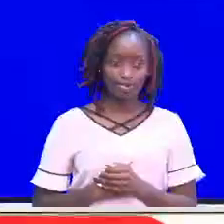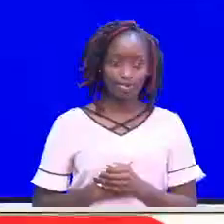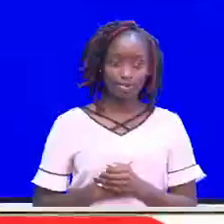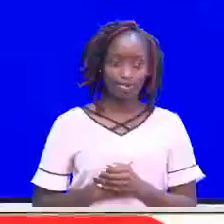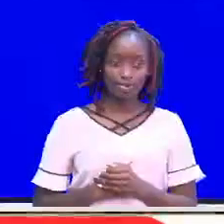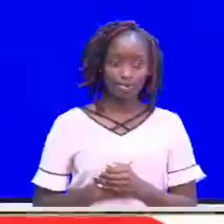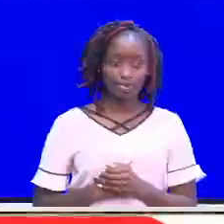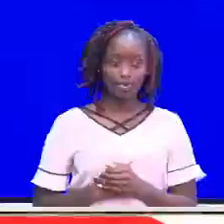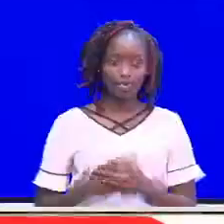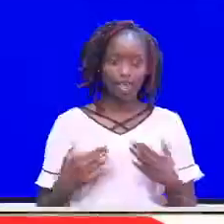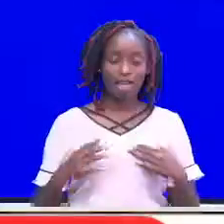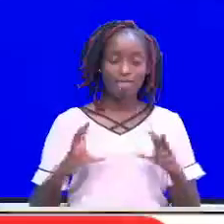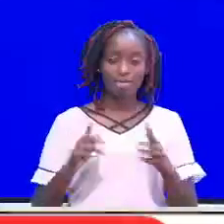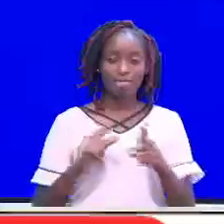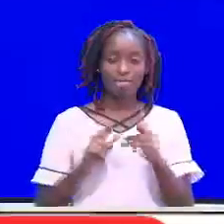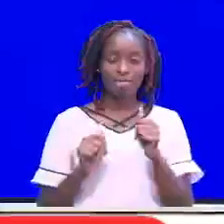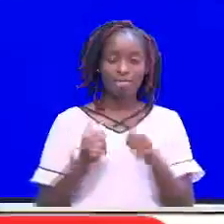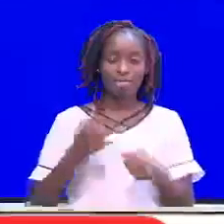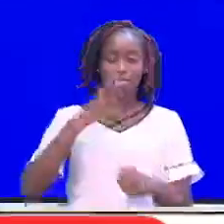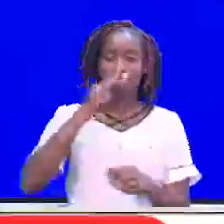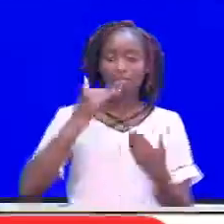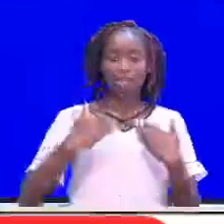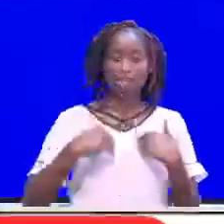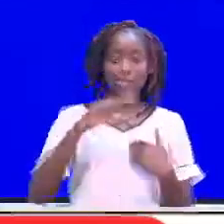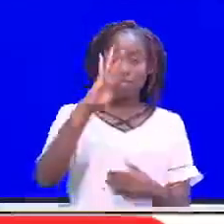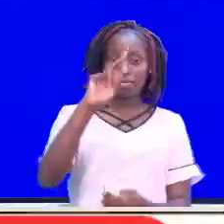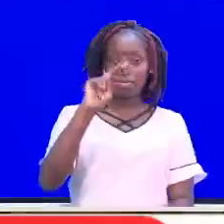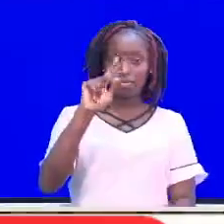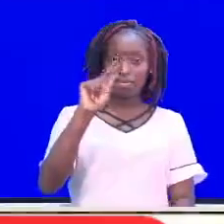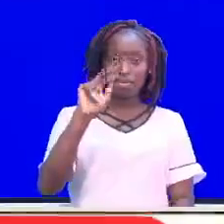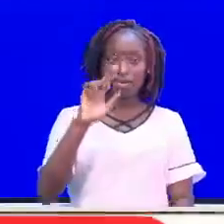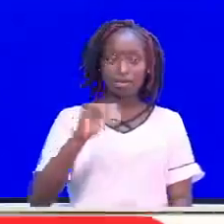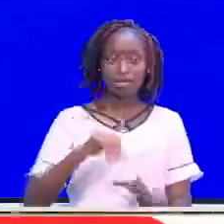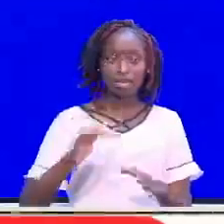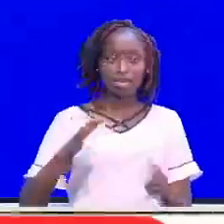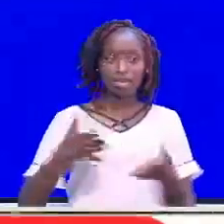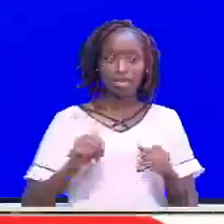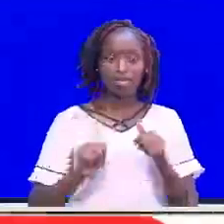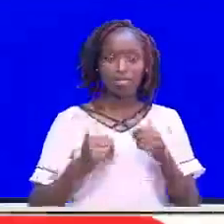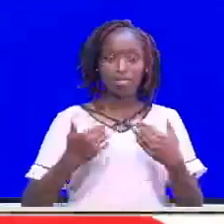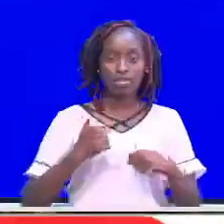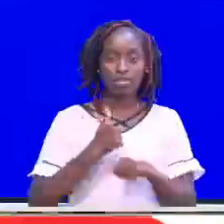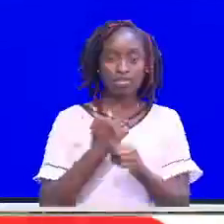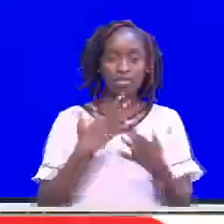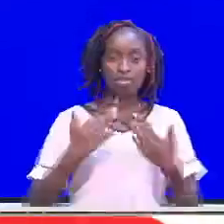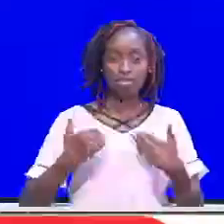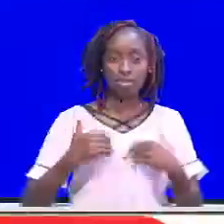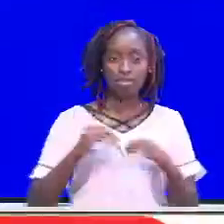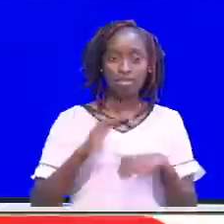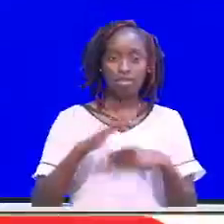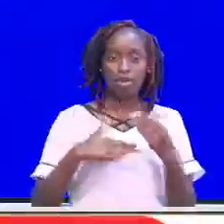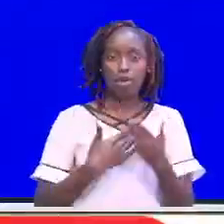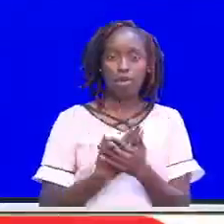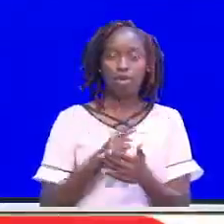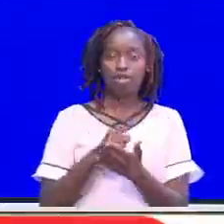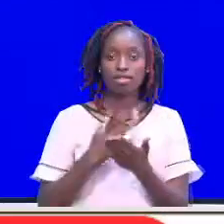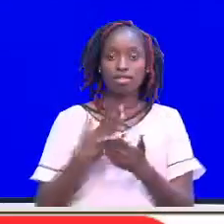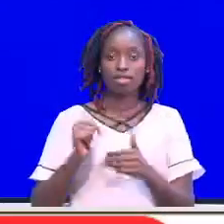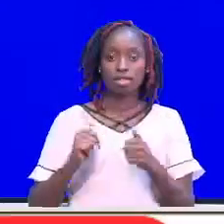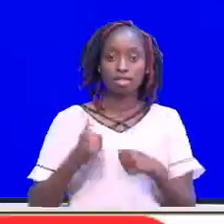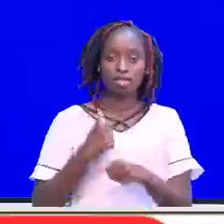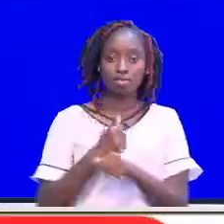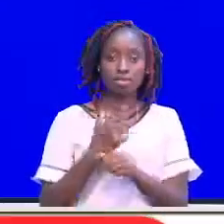Ni kabila linalozungumza Kibantu nchini Kenya, ambapo ni jamii ndogo ya Meru na asili yao imeunganishwa na utamaduni ya jamii ya